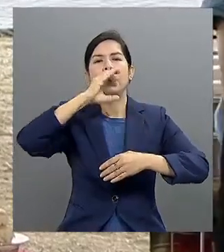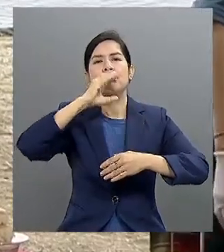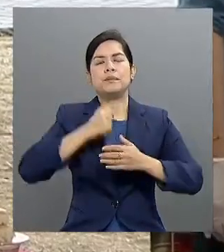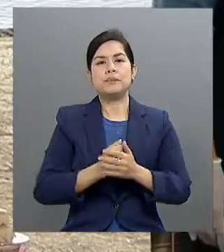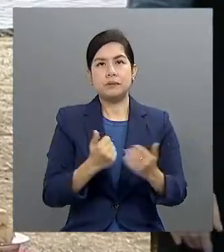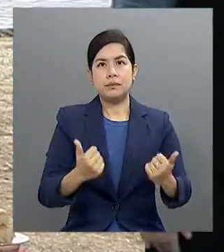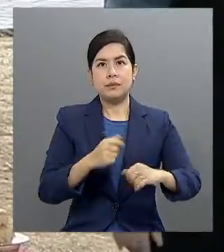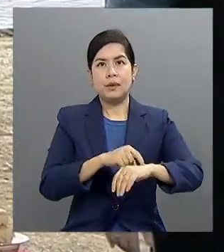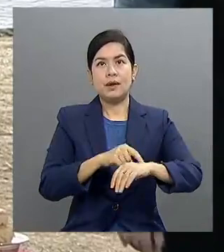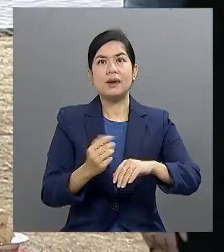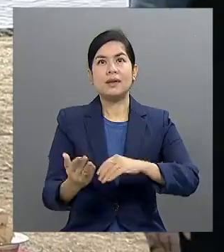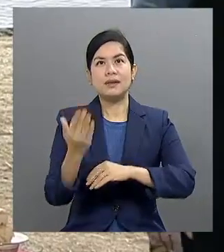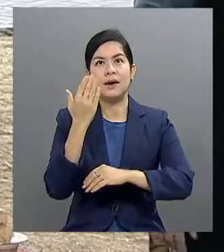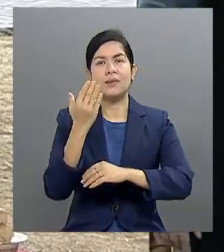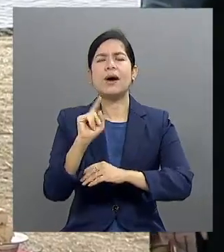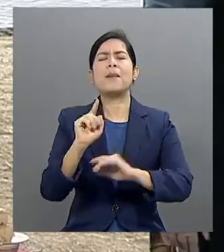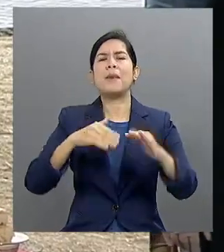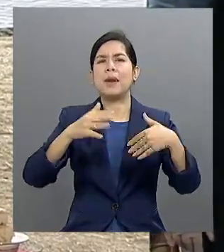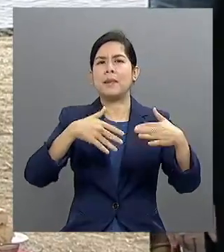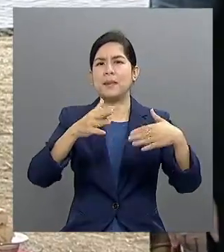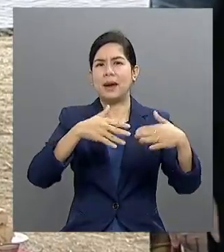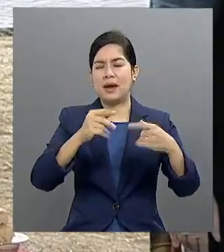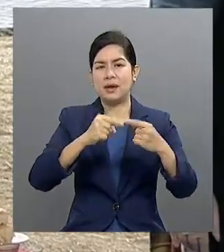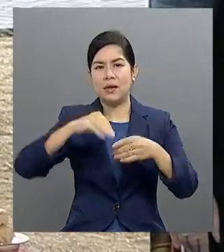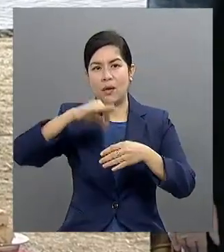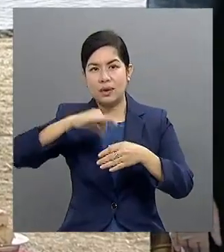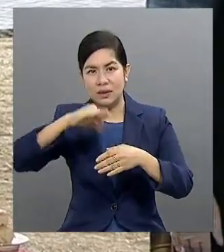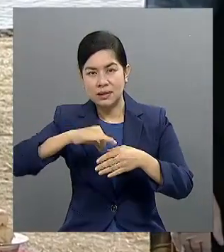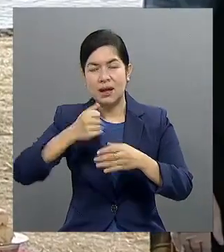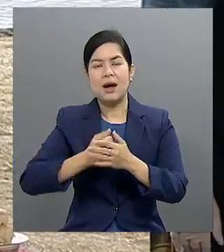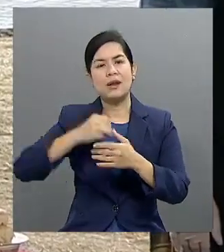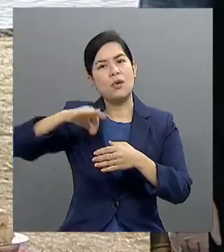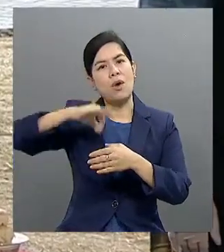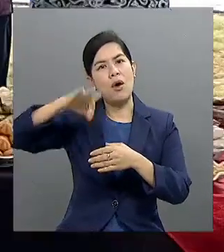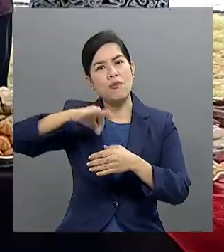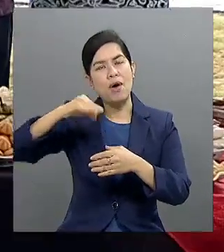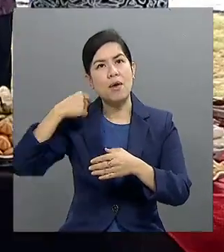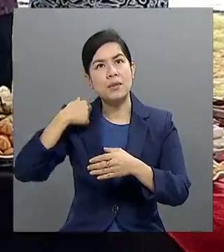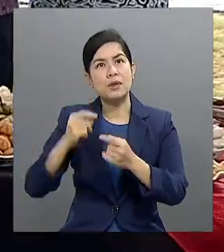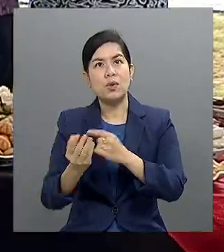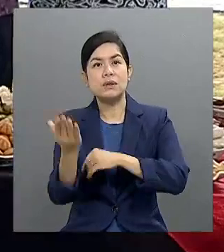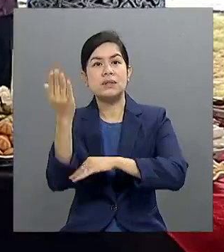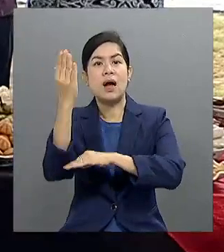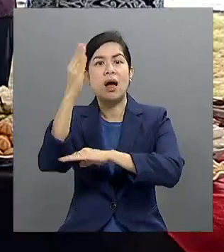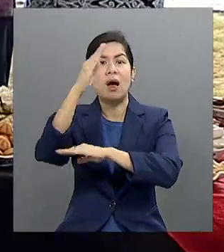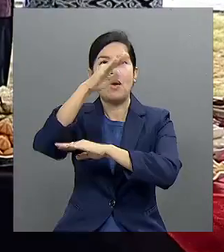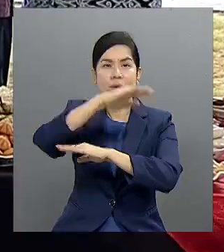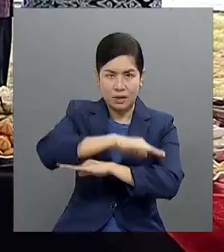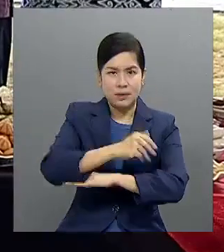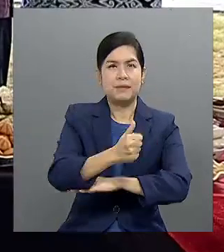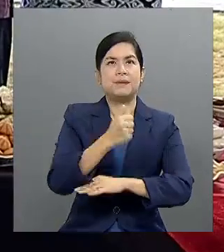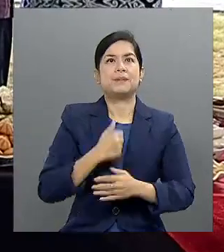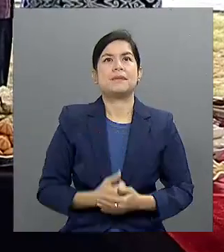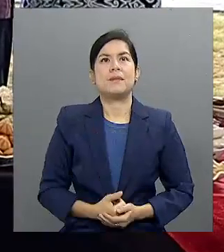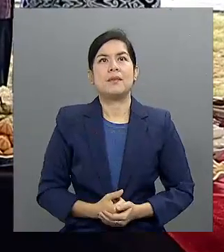ไม่เป็นไร ไม่เป็นไรครับชาครับ ได้หมดชากาแฟได้หมดแล้ว ได้หมดเราทานตั้งแต่เช้าจนถึงนะครับ ต้องรู้สึกฝืดคอคือต้องบอกเลยนะคะว่าที่ภูเก็